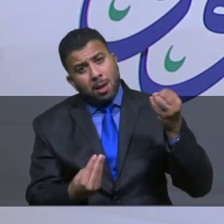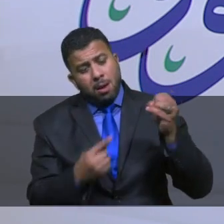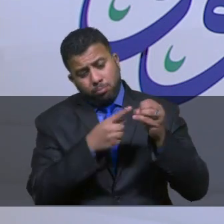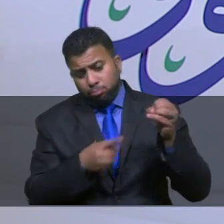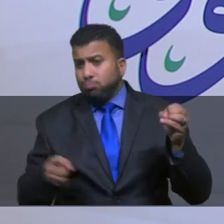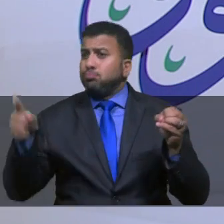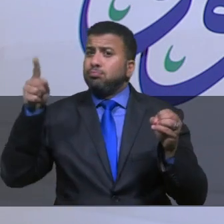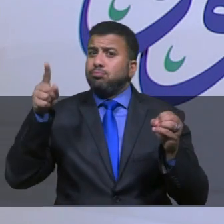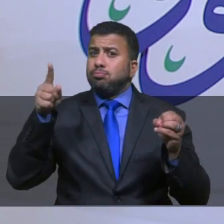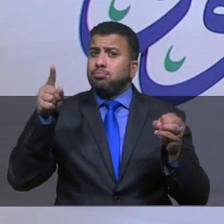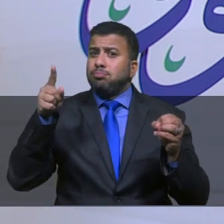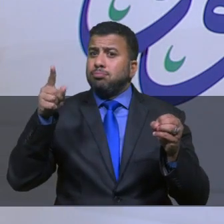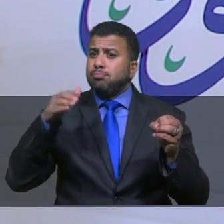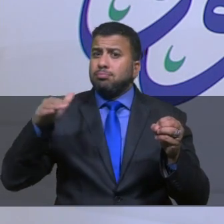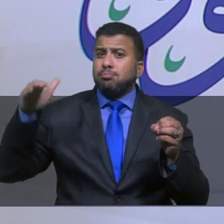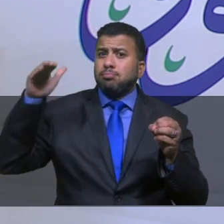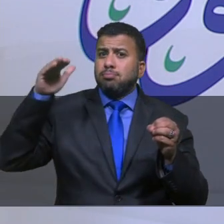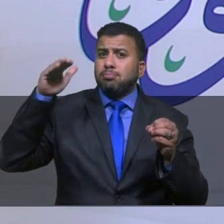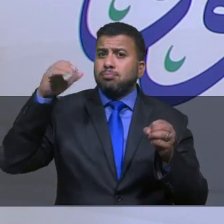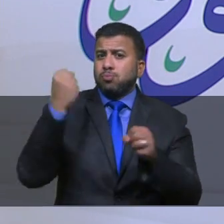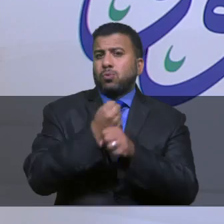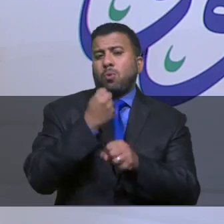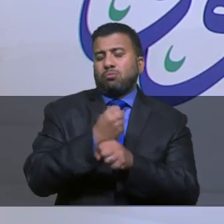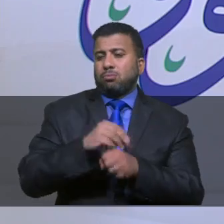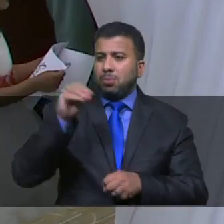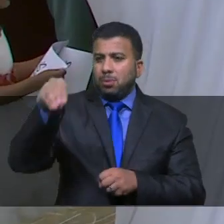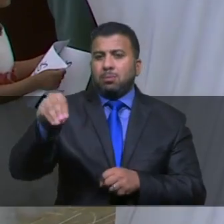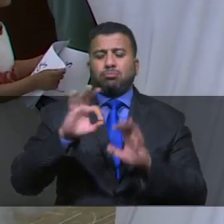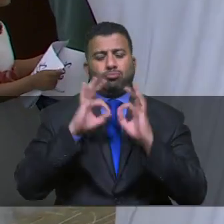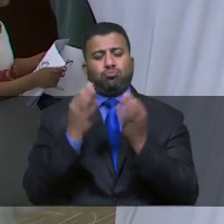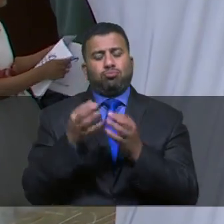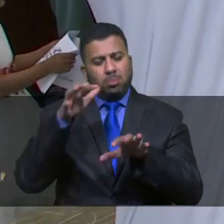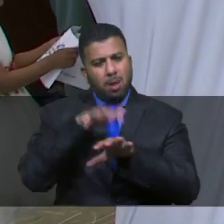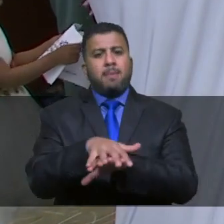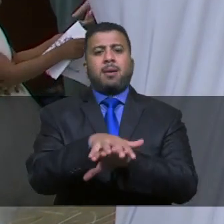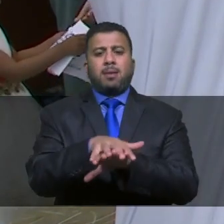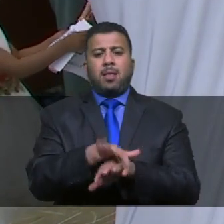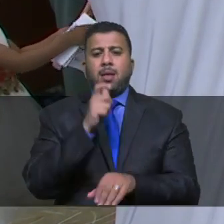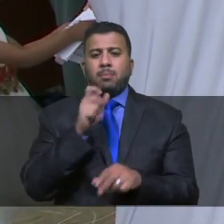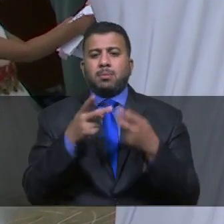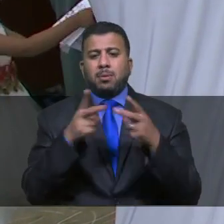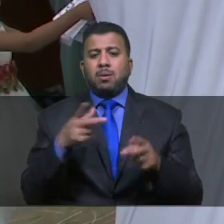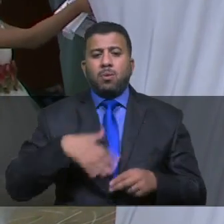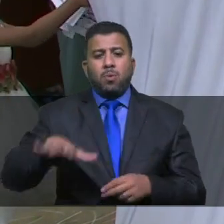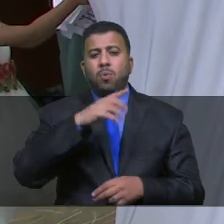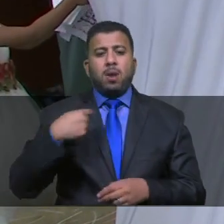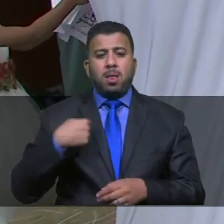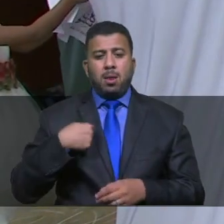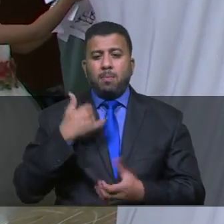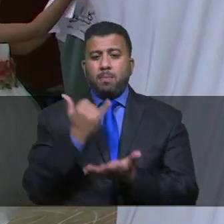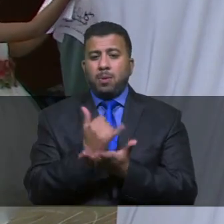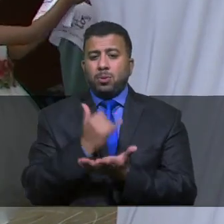لغاية ما نوصل لهم إلى عملية التوظيف لنمكنهم في المجتمع. ومع إطلاق حملة كلنا مسؤول في